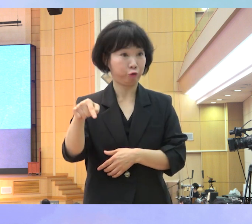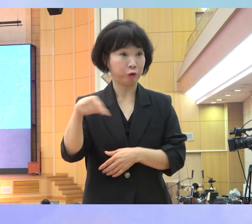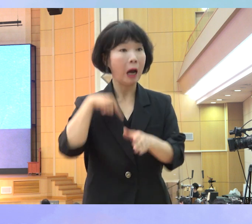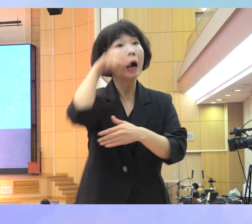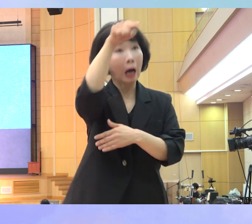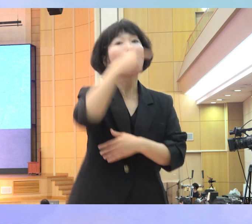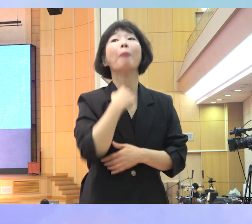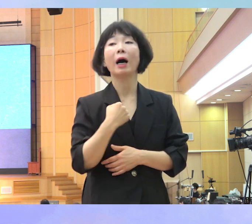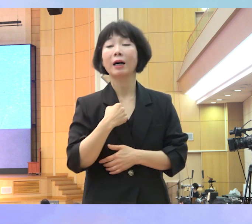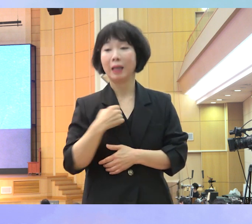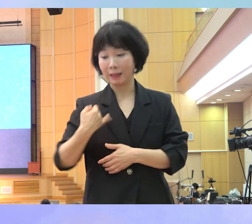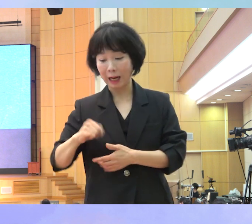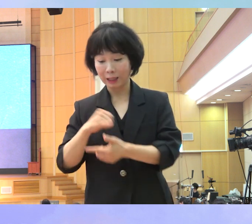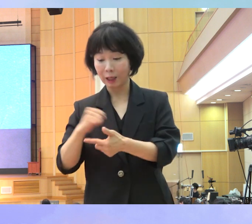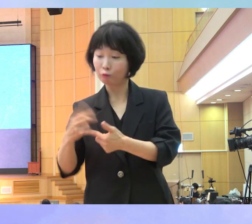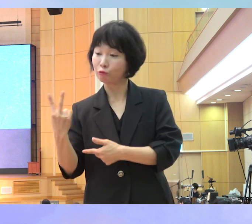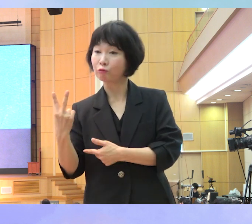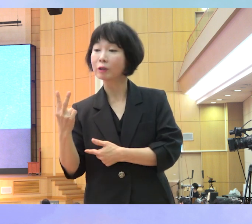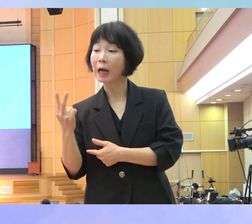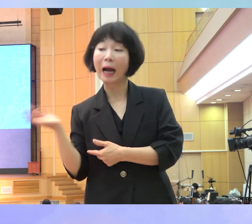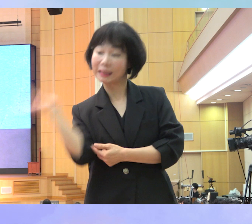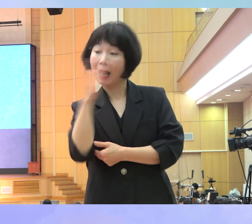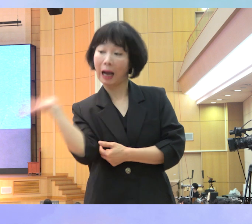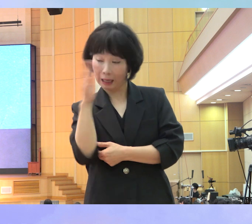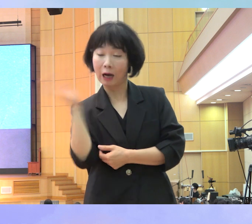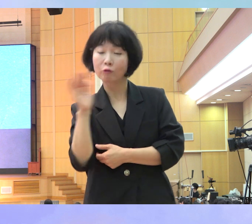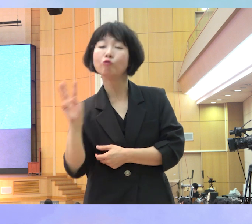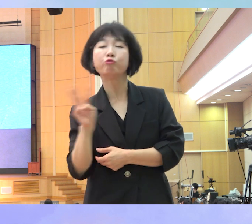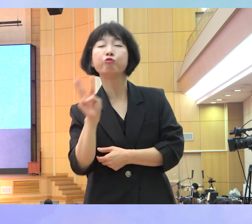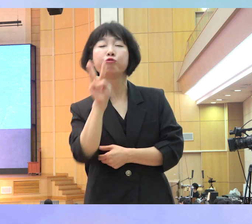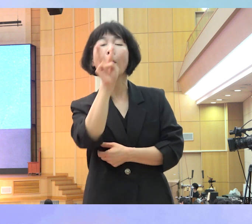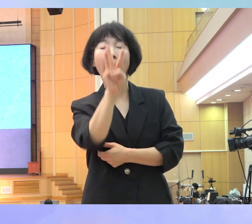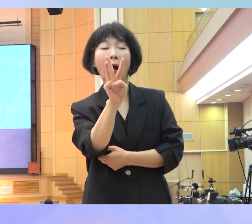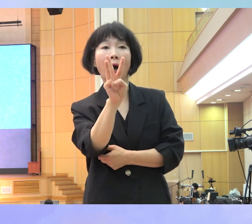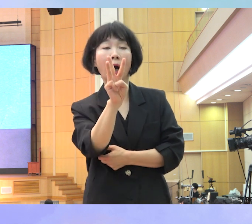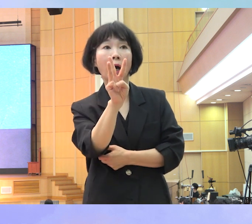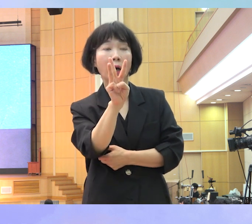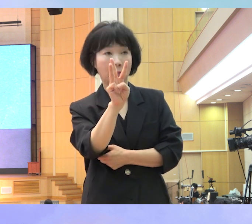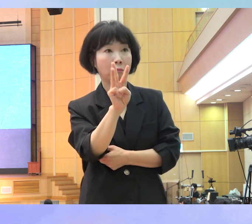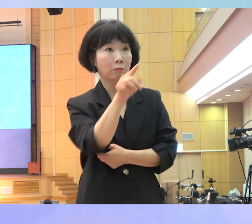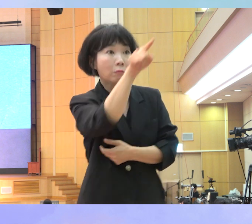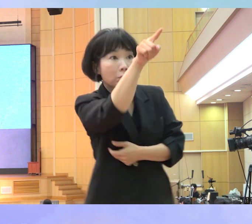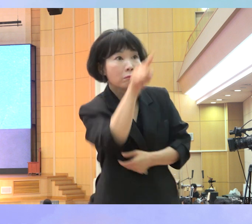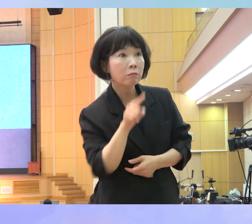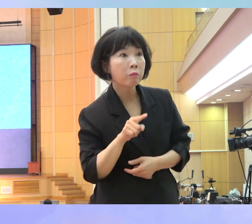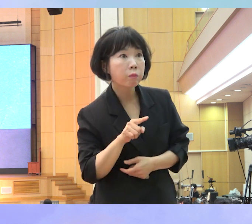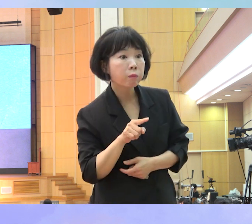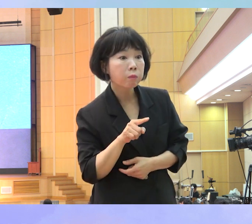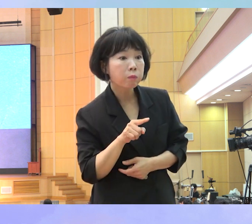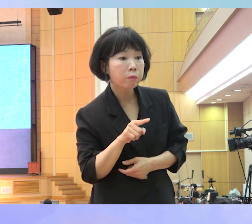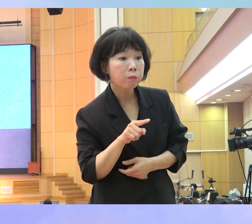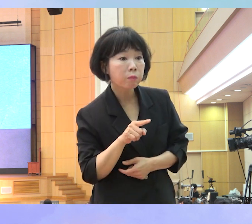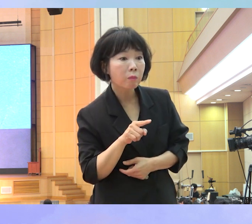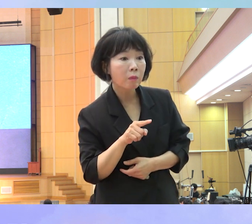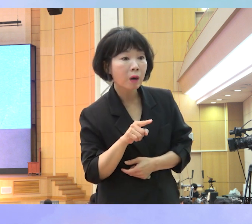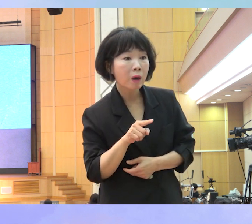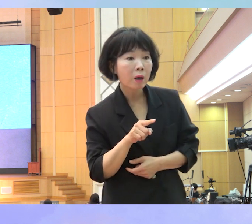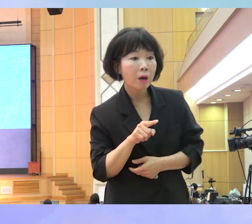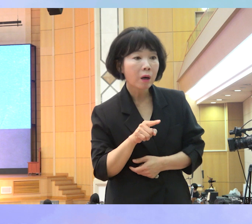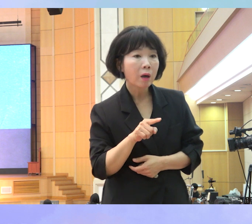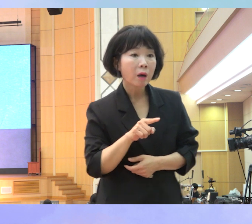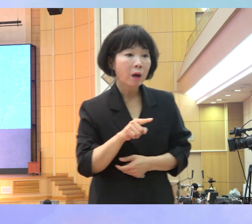양주랑 딱 이렇게 접경 지역에 있어요. 접경 지역에 있는데, 거기에 여러분 그 220m짜리 흔들다리 있는 거